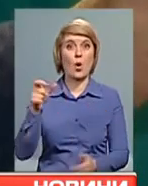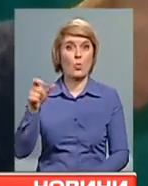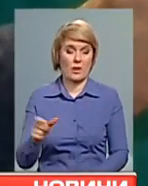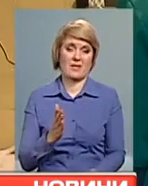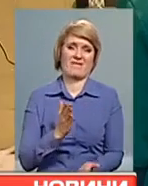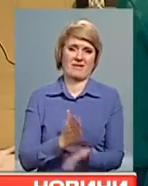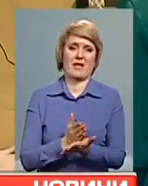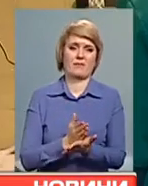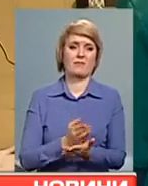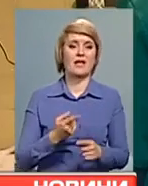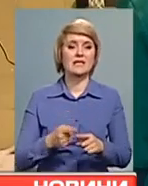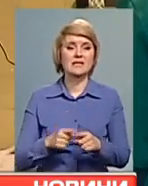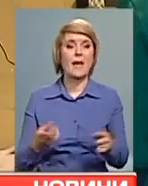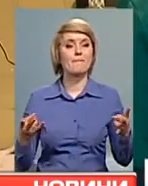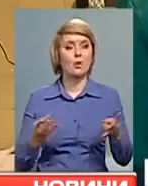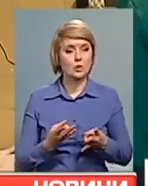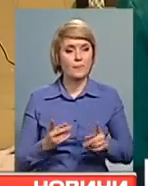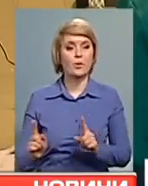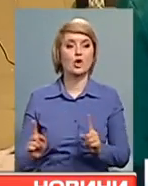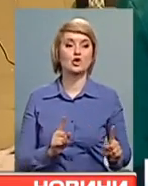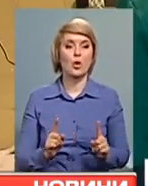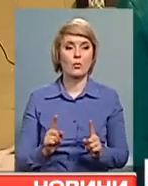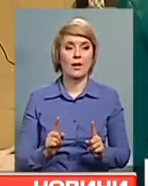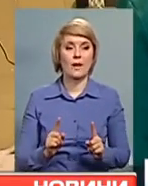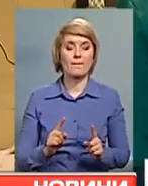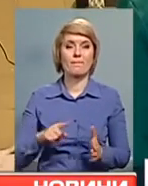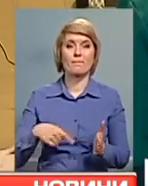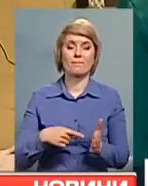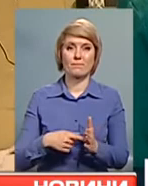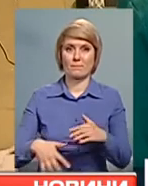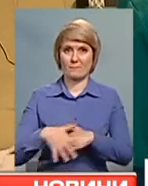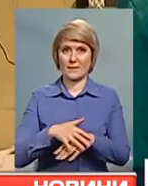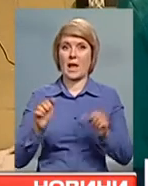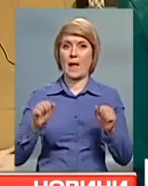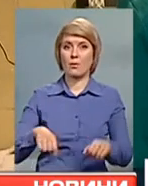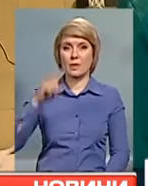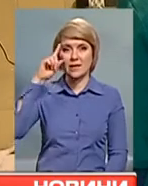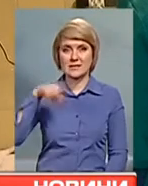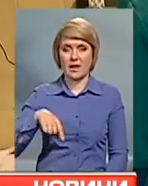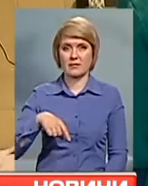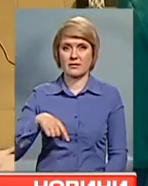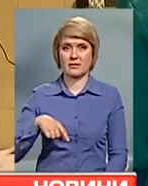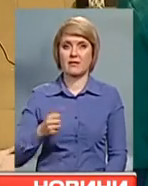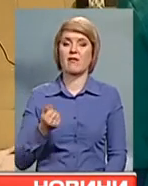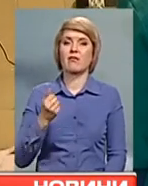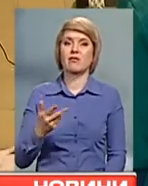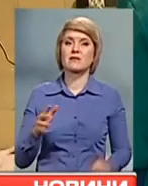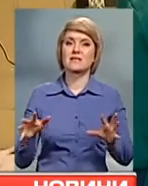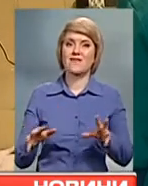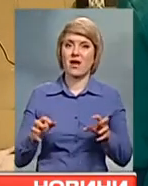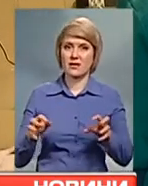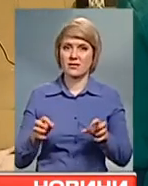є. Це потрібно для того, щоб місто, громада міста могла знати кількість тварин